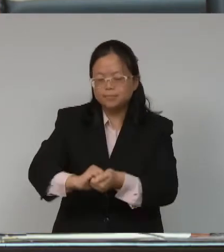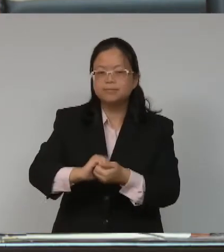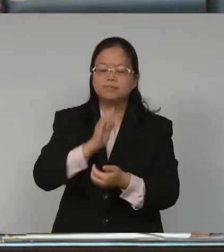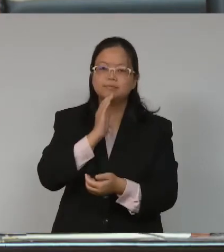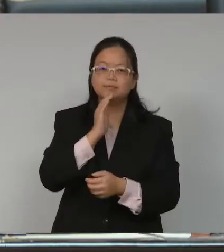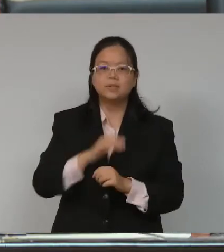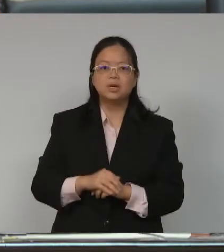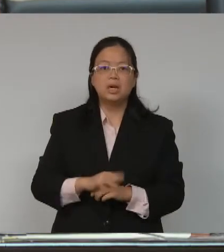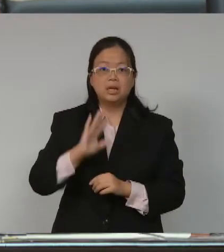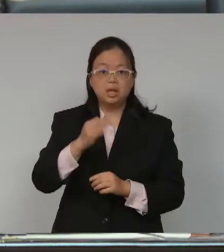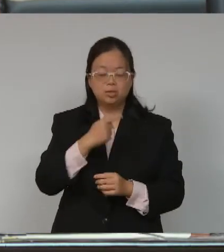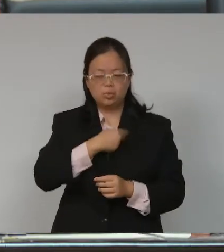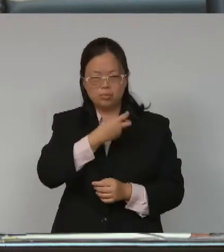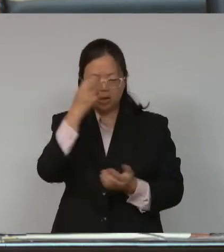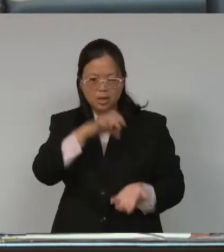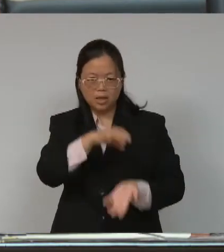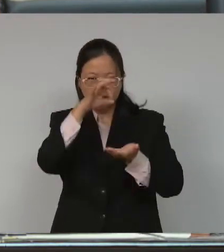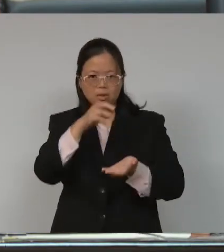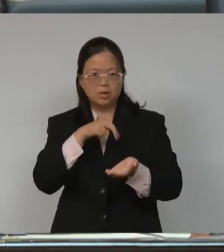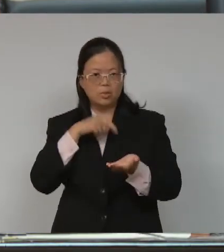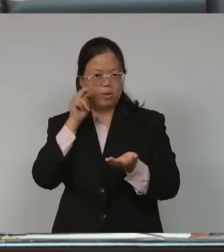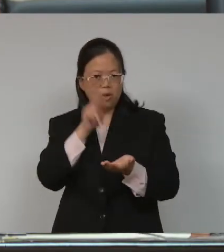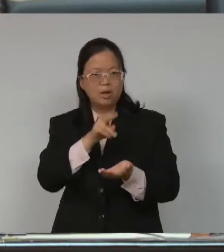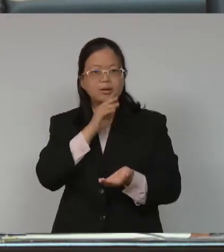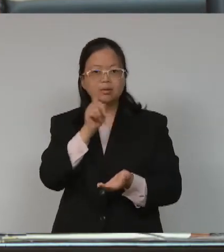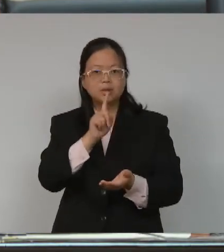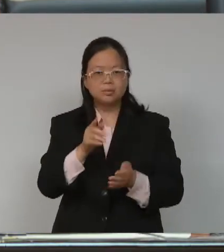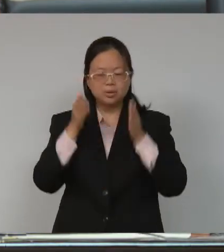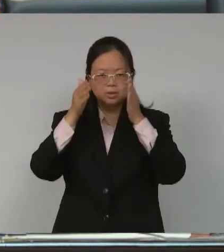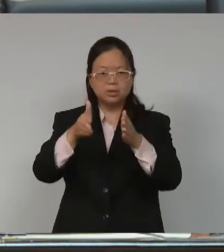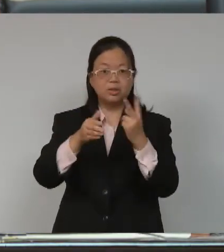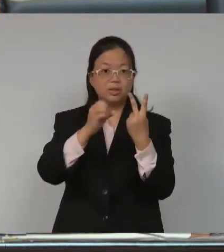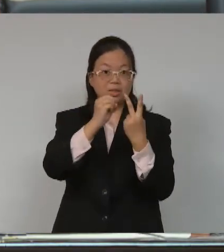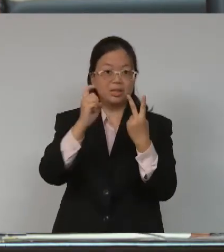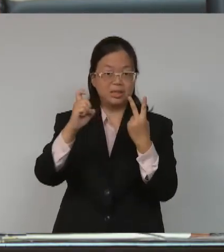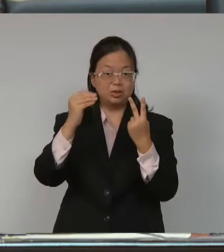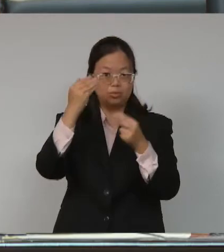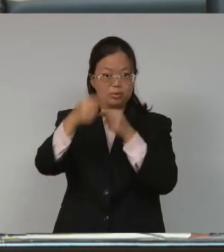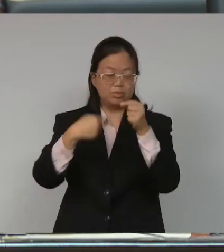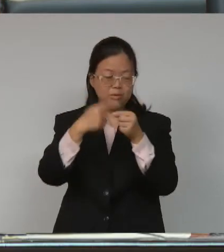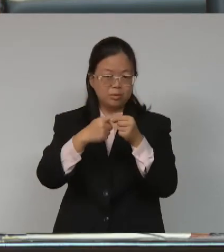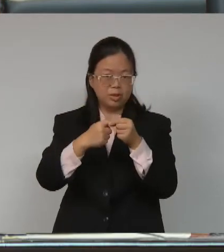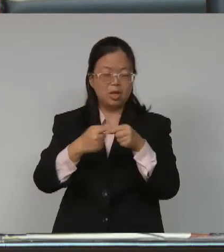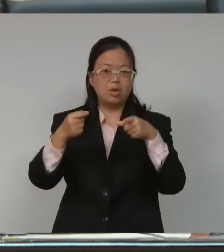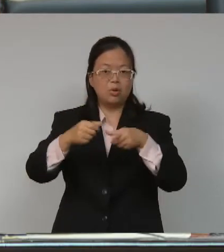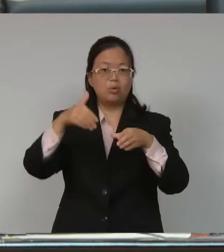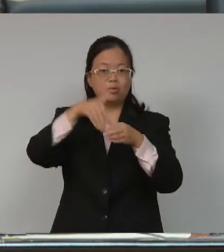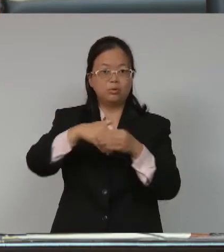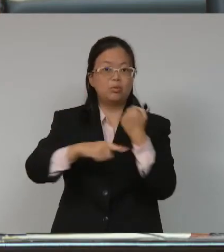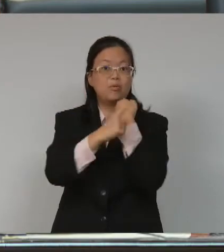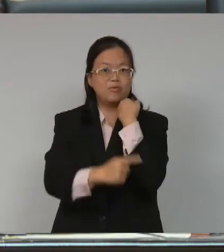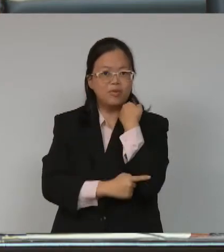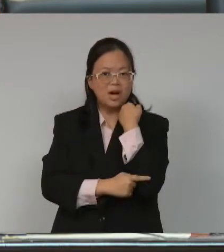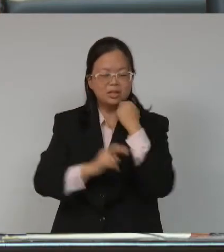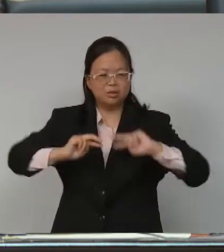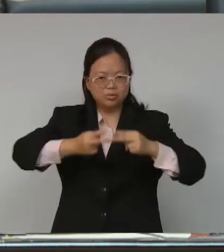由，我们会看到他比较直观的反应，就是他是针对2019年公民投票法的修正，他提出一个不同，他提出反对的意见。所以理论